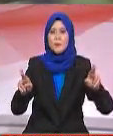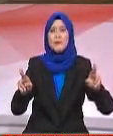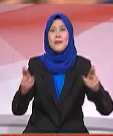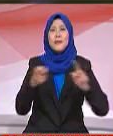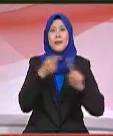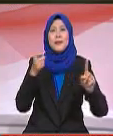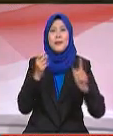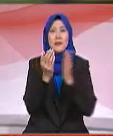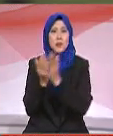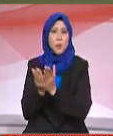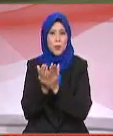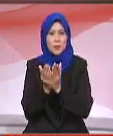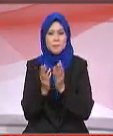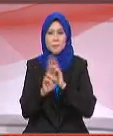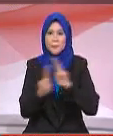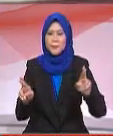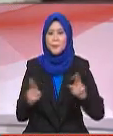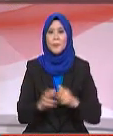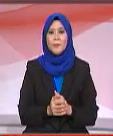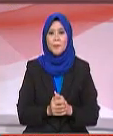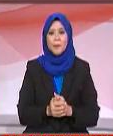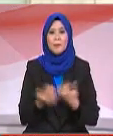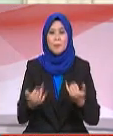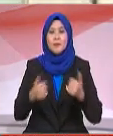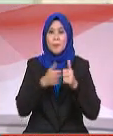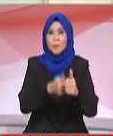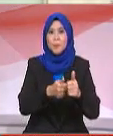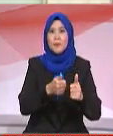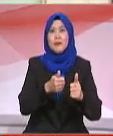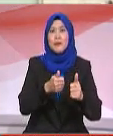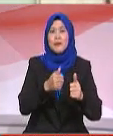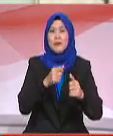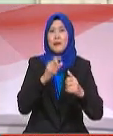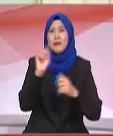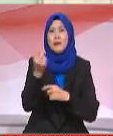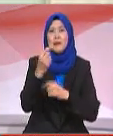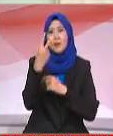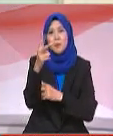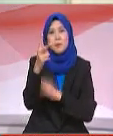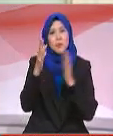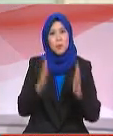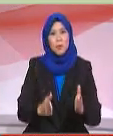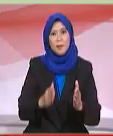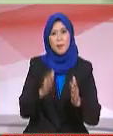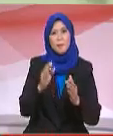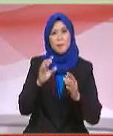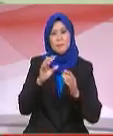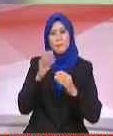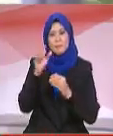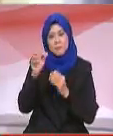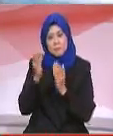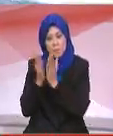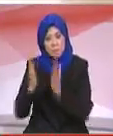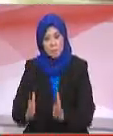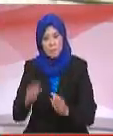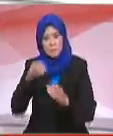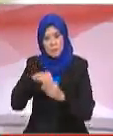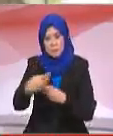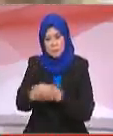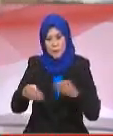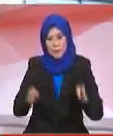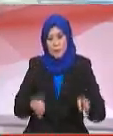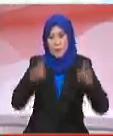diambil pihak sekolah. Antara prosedur yang dikuat kuasa ialah menetapkan hanya 12 calon dalam sesebuah bilik peperiksaan.